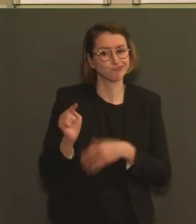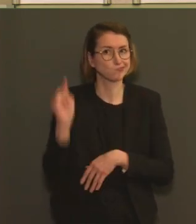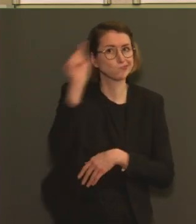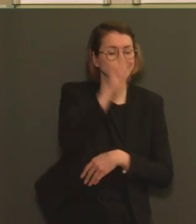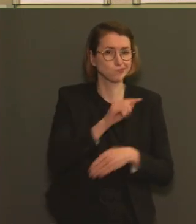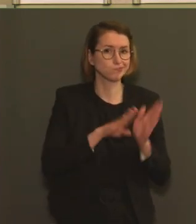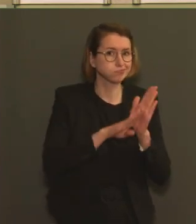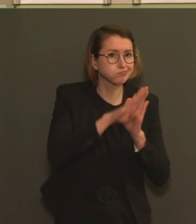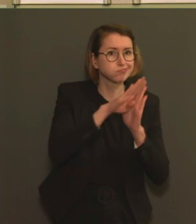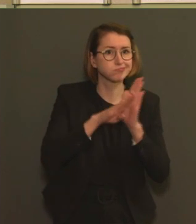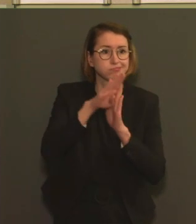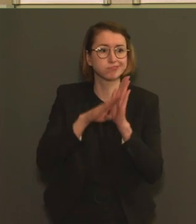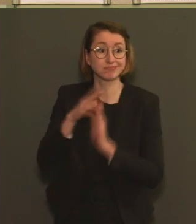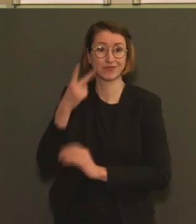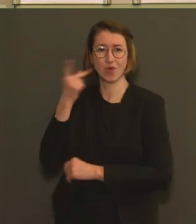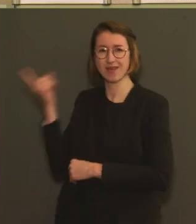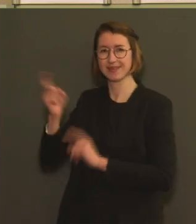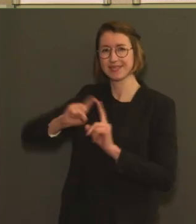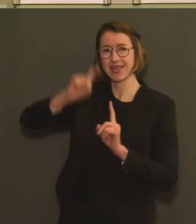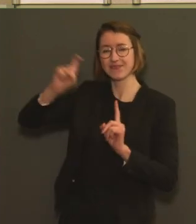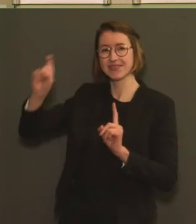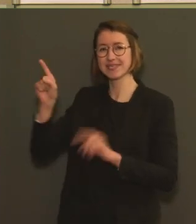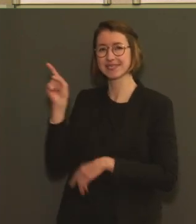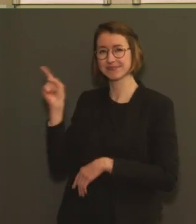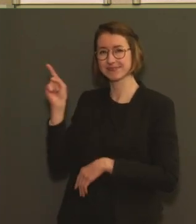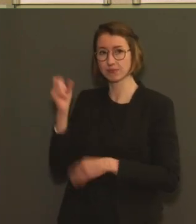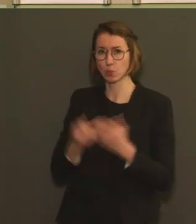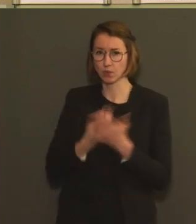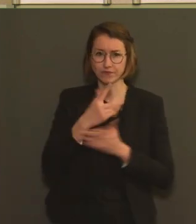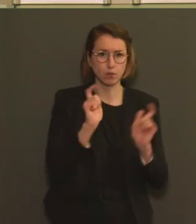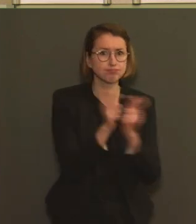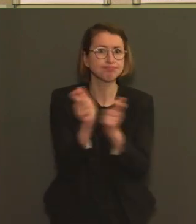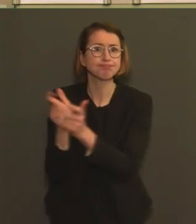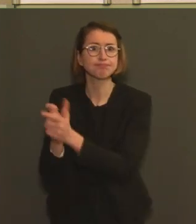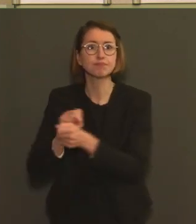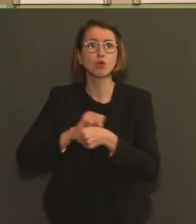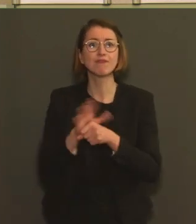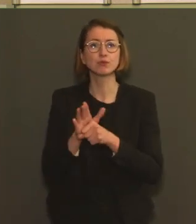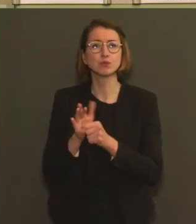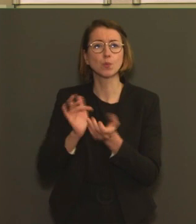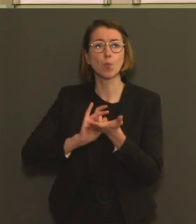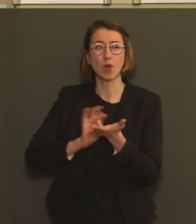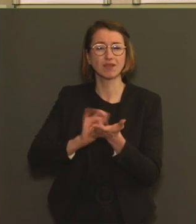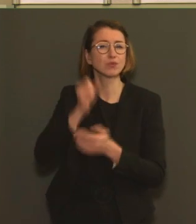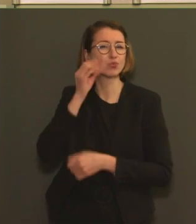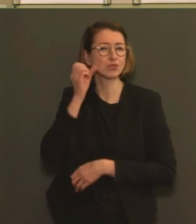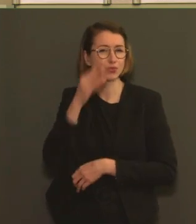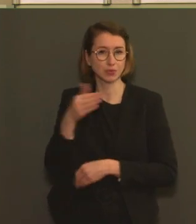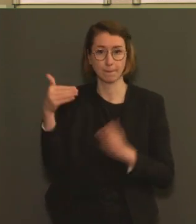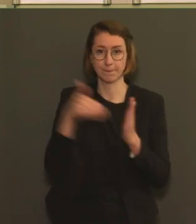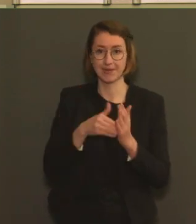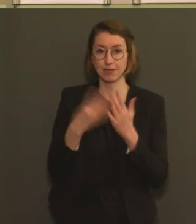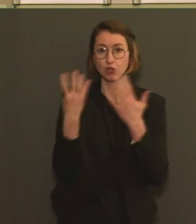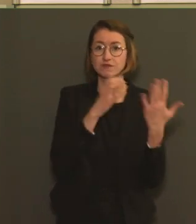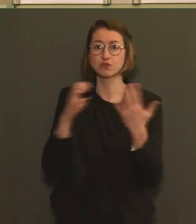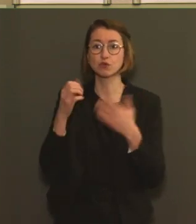situation épidémiologique, on se rend compte que pour les nouveaux cas diagnostiqués, il y a eu en moyenne 1963 nouveaux cas diagnostiqués,